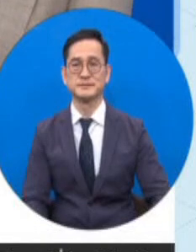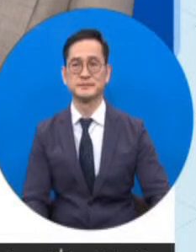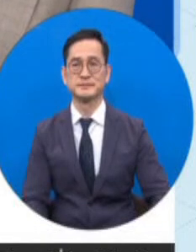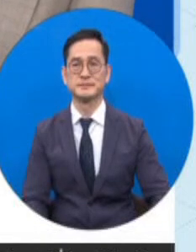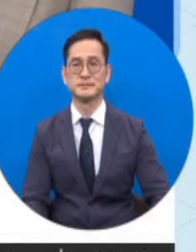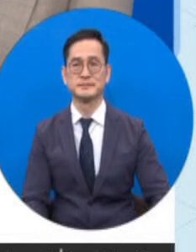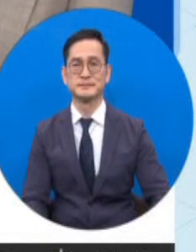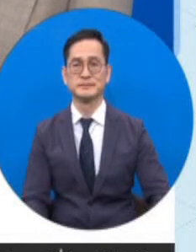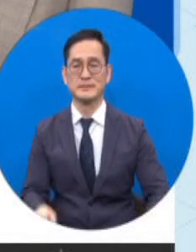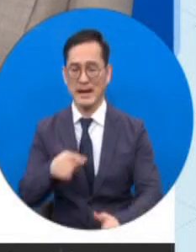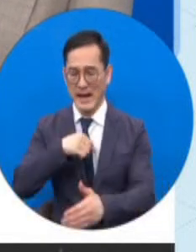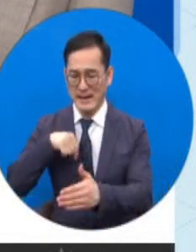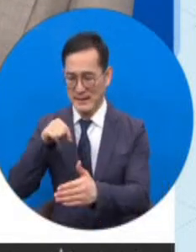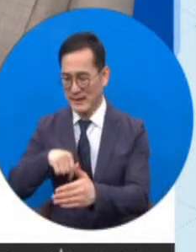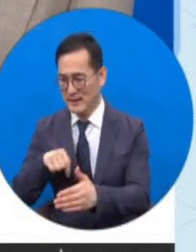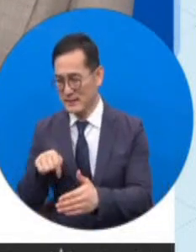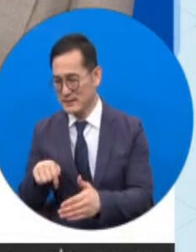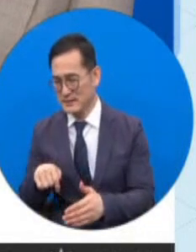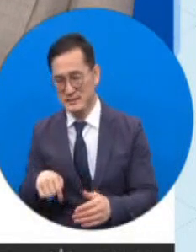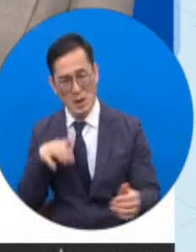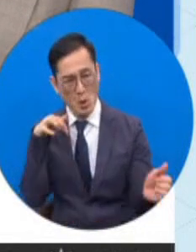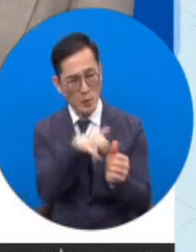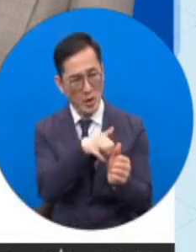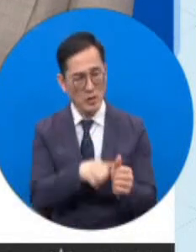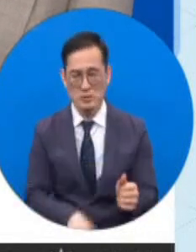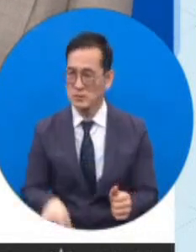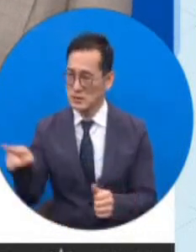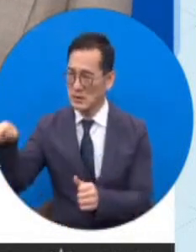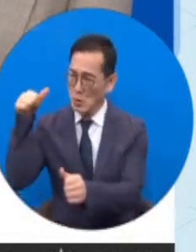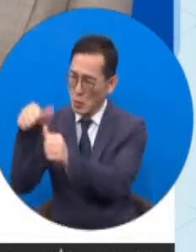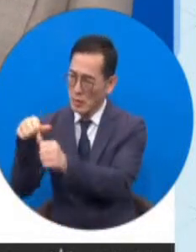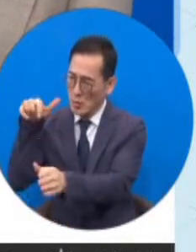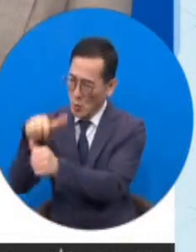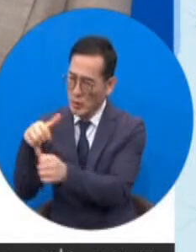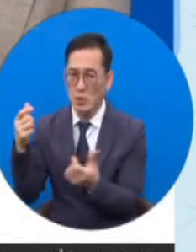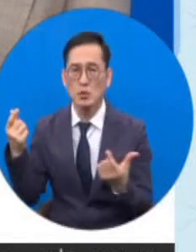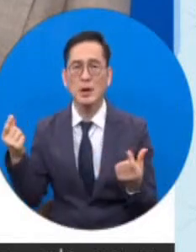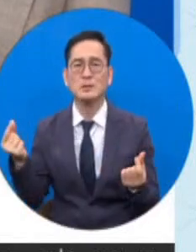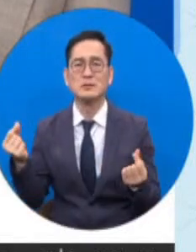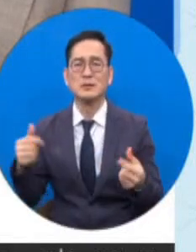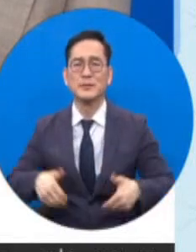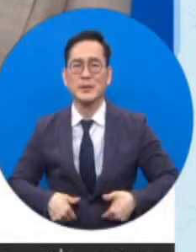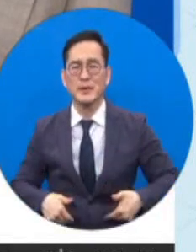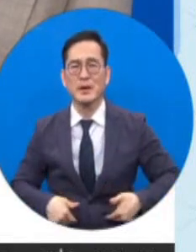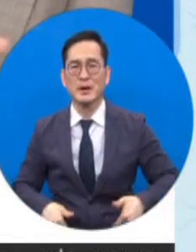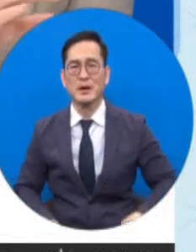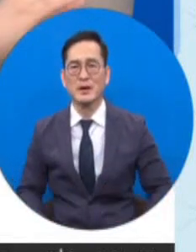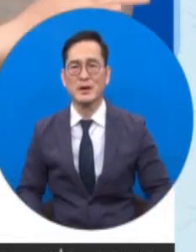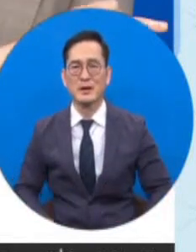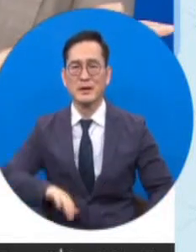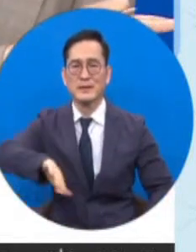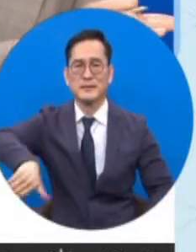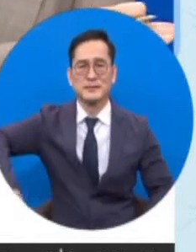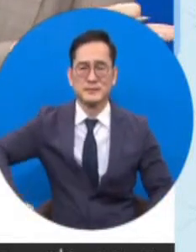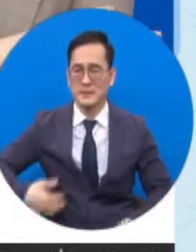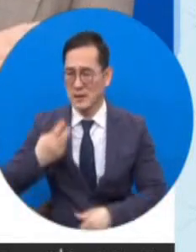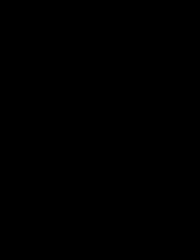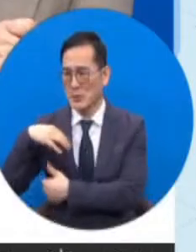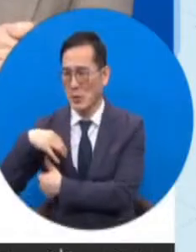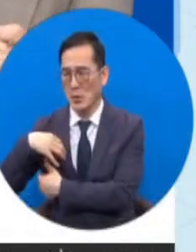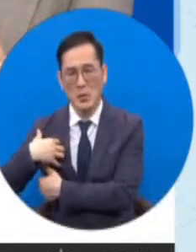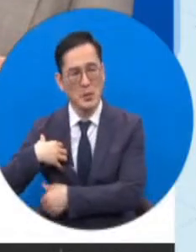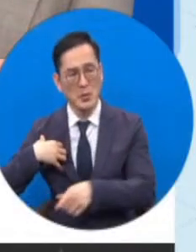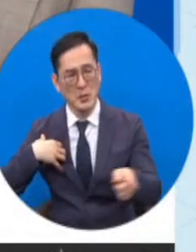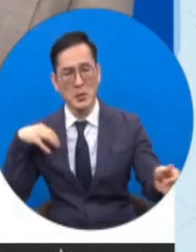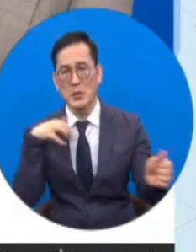내부의 진단에 있어서도 좀 최선을 다 해야 되는 거 아닌가 라는 국민적인 목소리가 당연히 나올 수 있고 어떤 다관